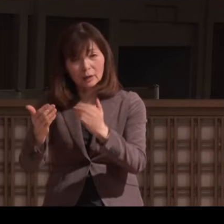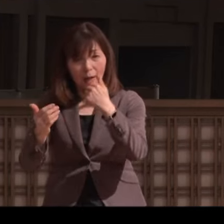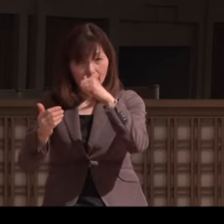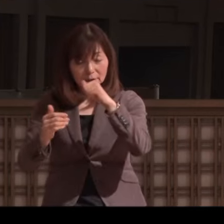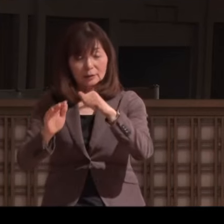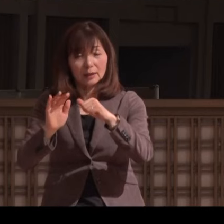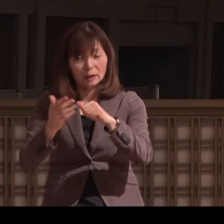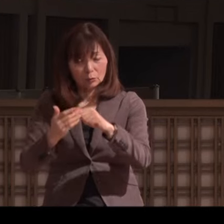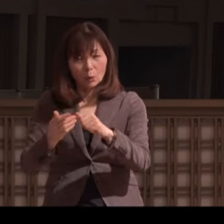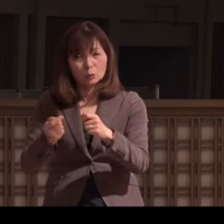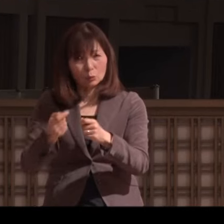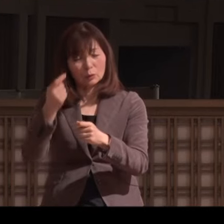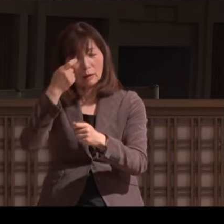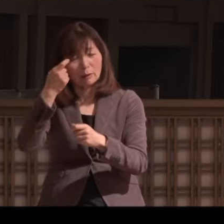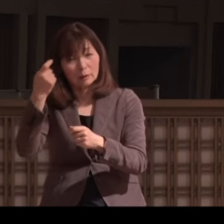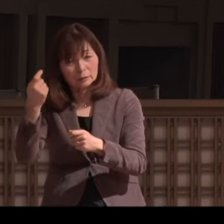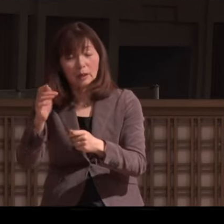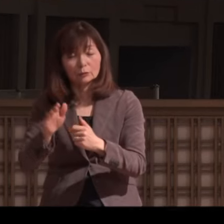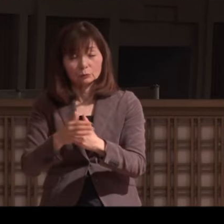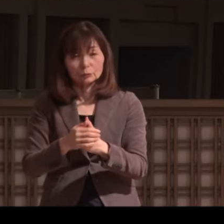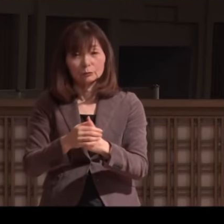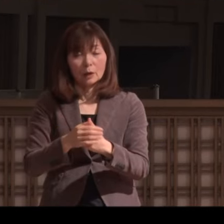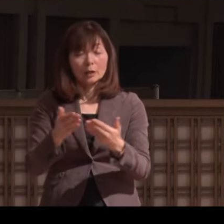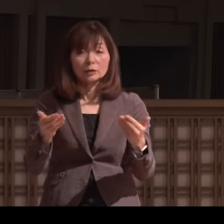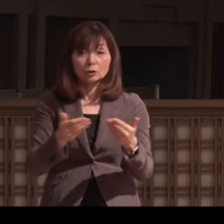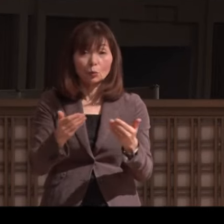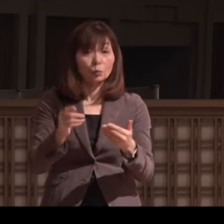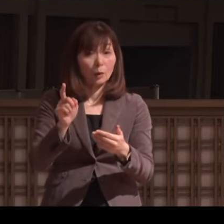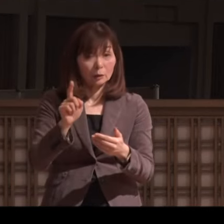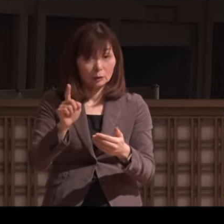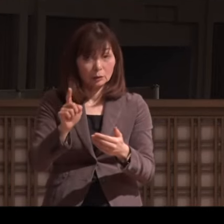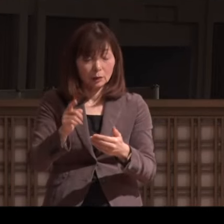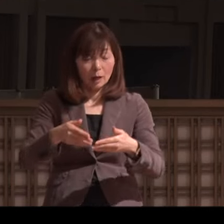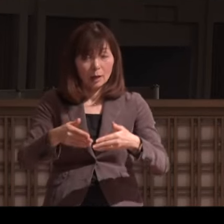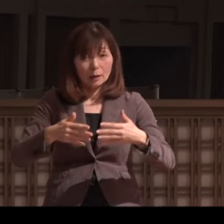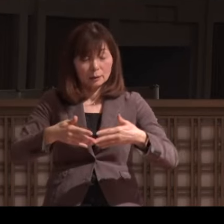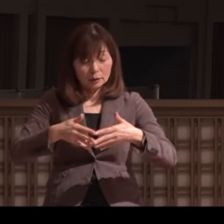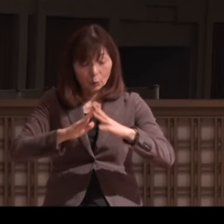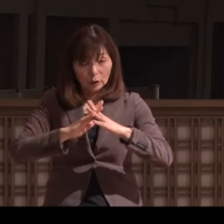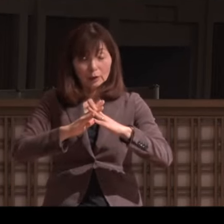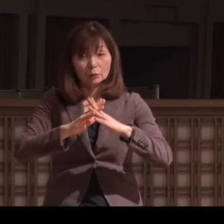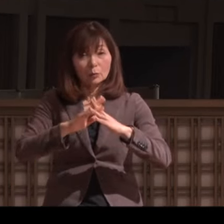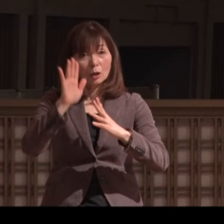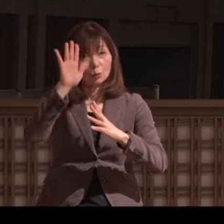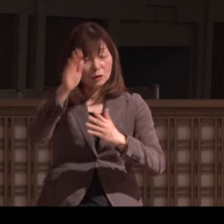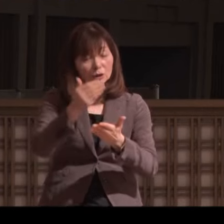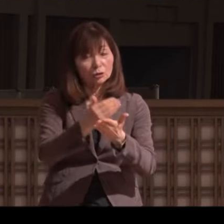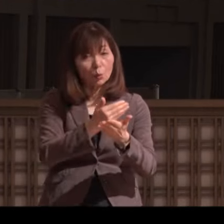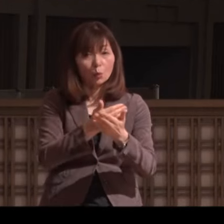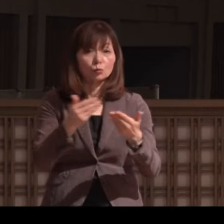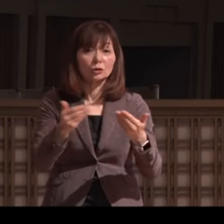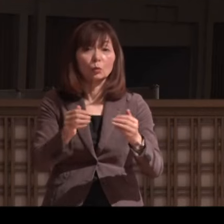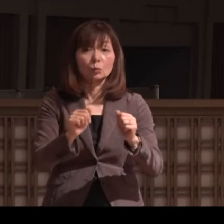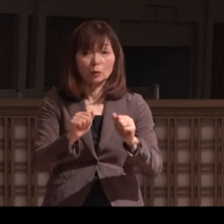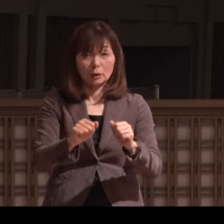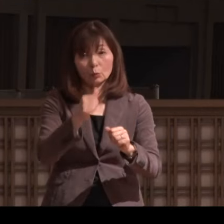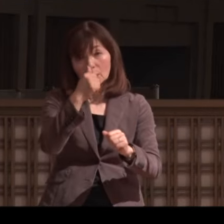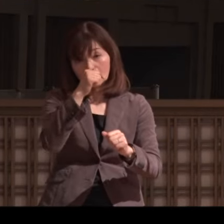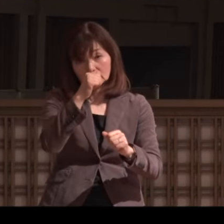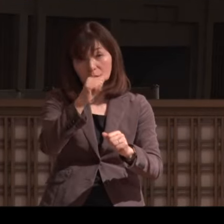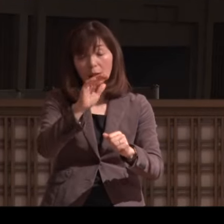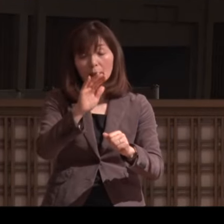やすい仕事は仕事は建築を立てたりとか後の構成に残るようなことをやる仕事これはちょっとマシなんだけどで